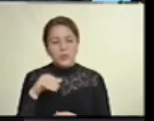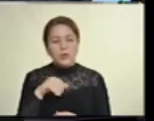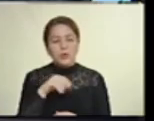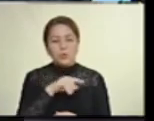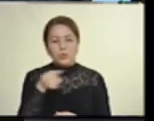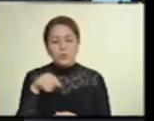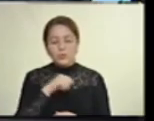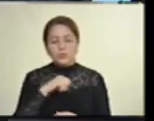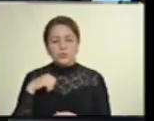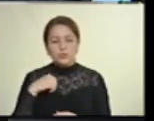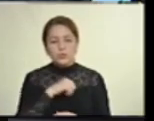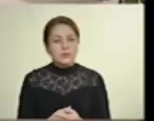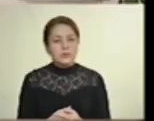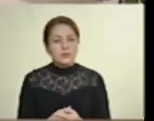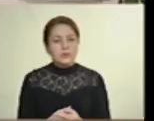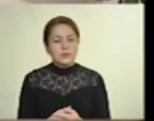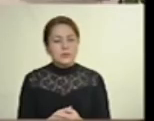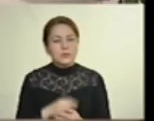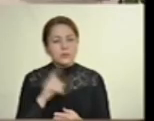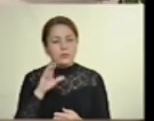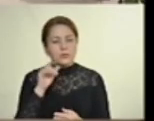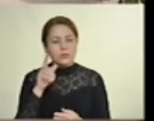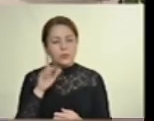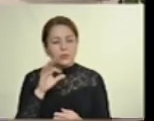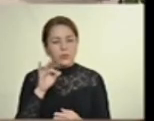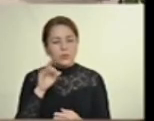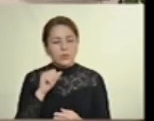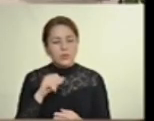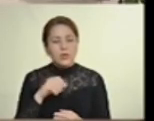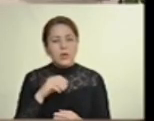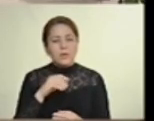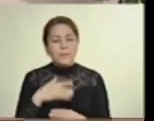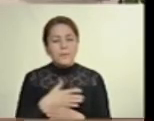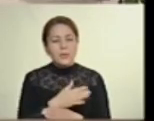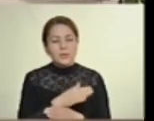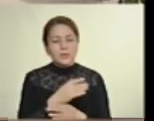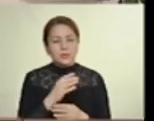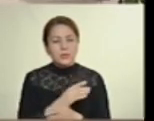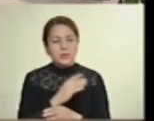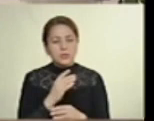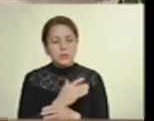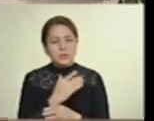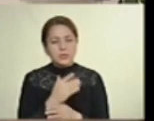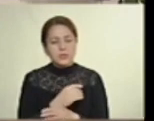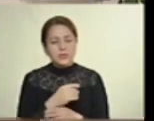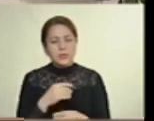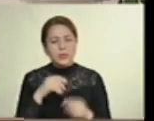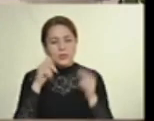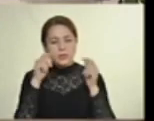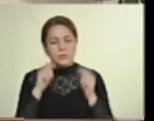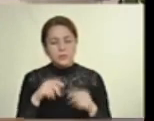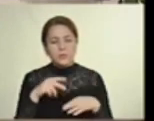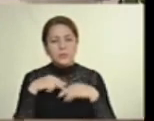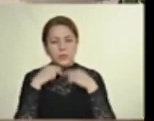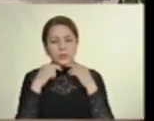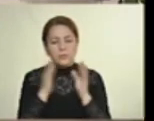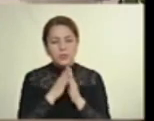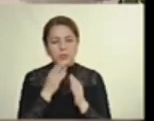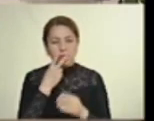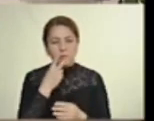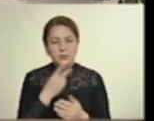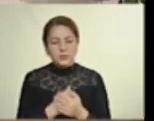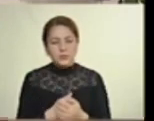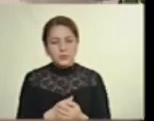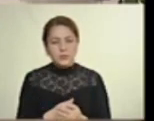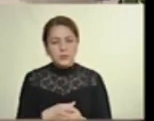orqali himoya qiladi. Zog'ora baliqning skeleti. Mana rasmga diqqat bilan qaraydigan bo'lsangiz, mana